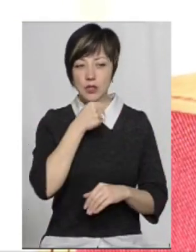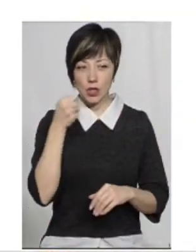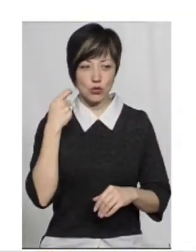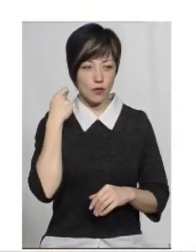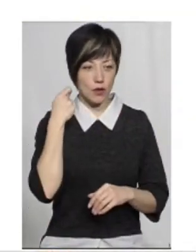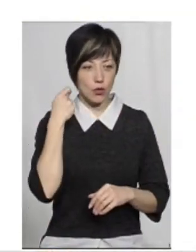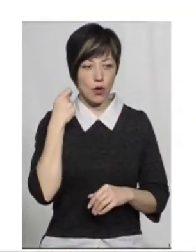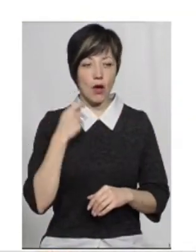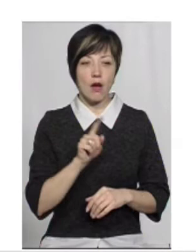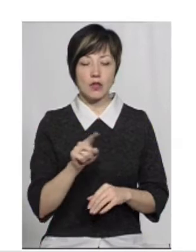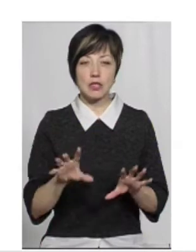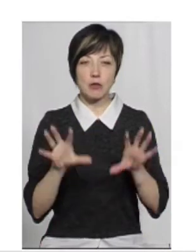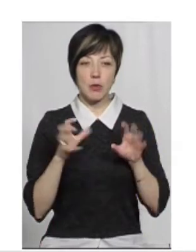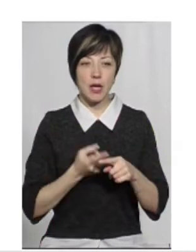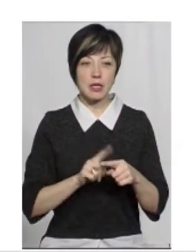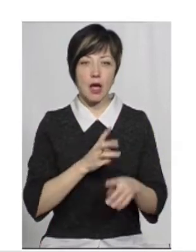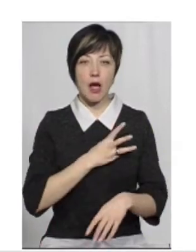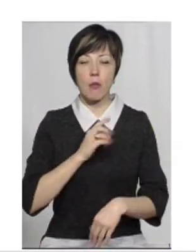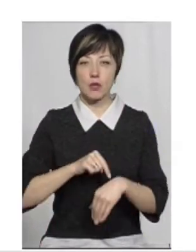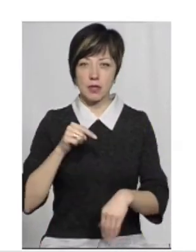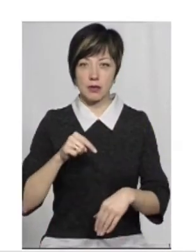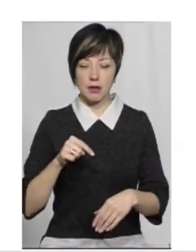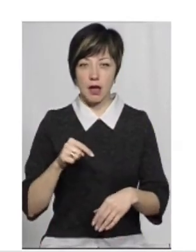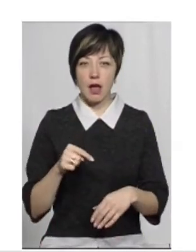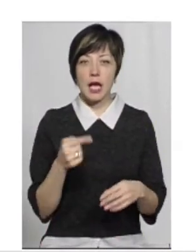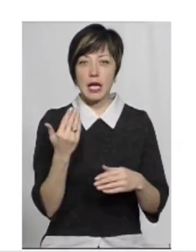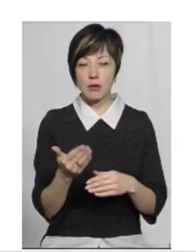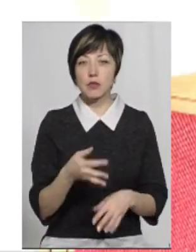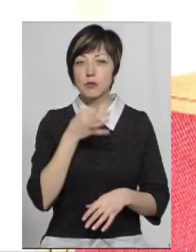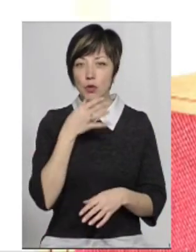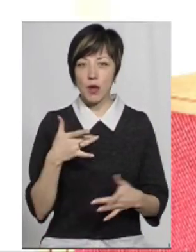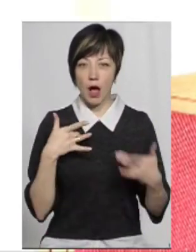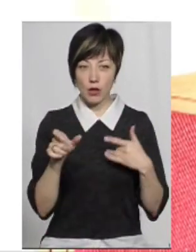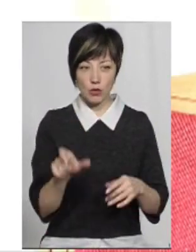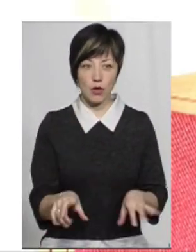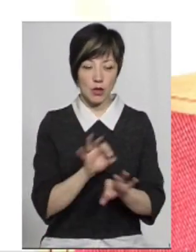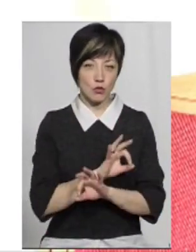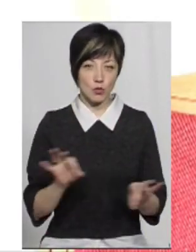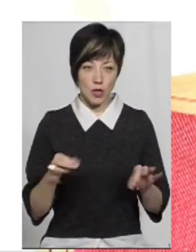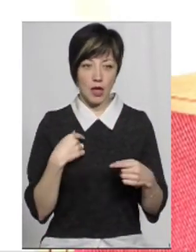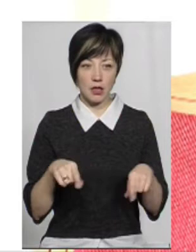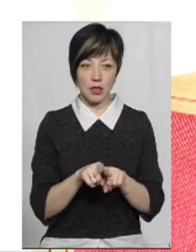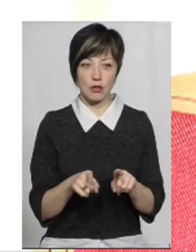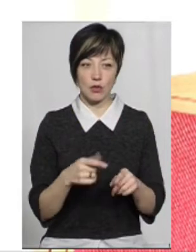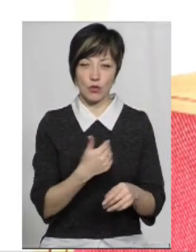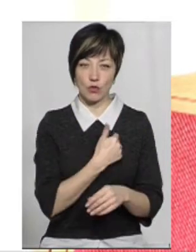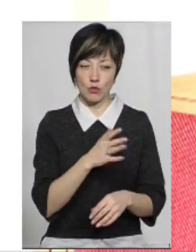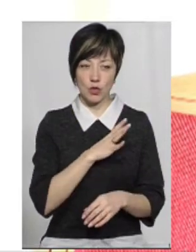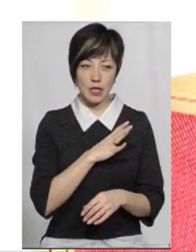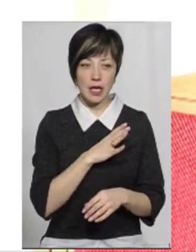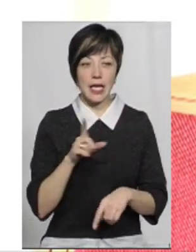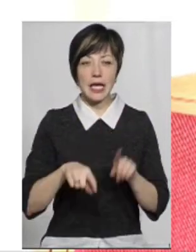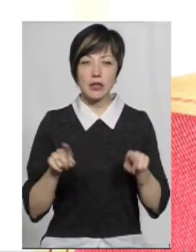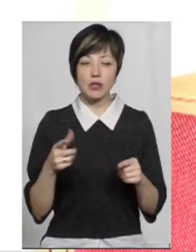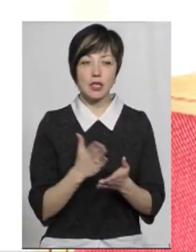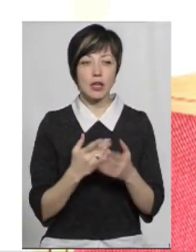віку. Вони сприймають це емоційно, реакцію, так? Тобто їм сподобався актор, класно, супер, я теж хочу собі таким бути, так? Тобто іноді